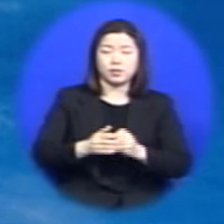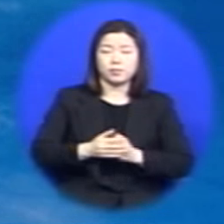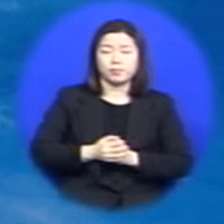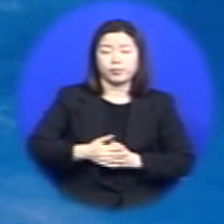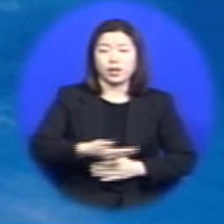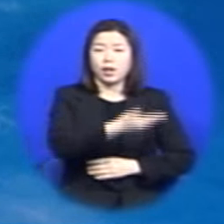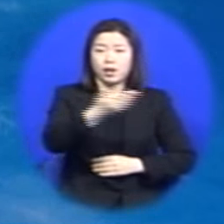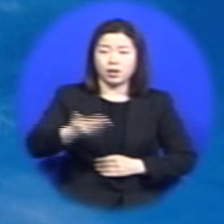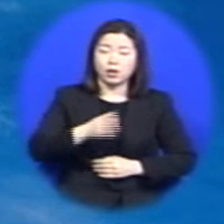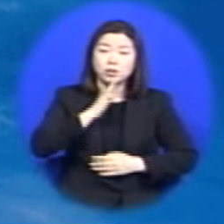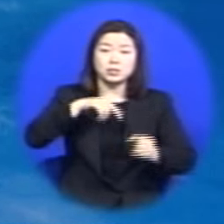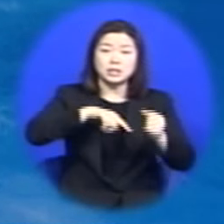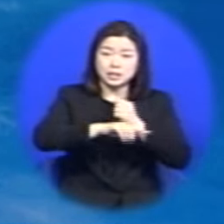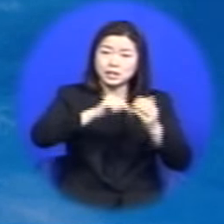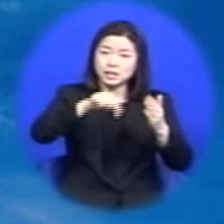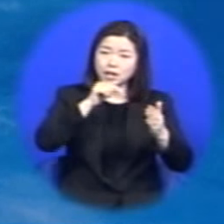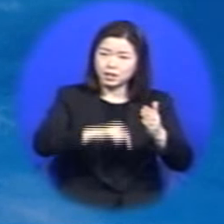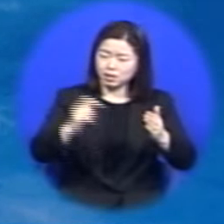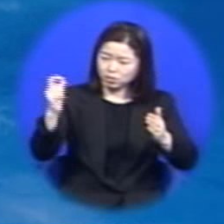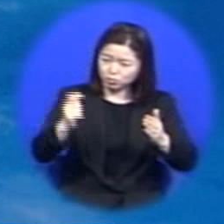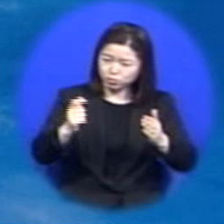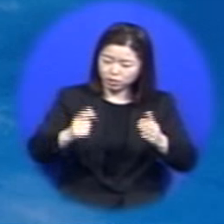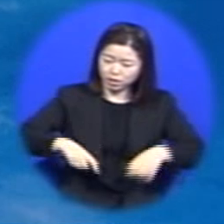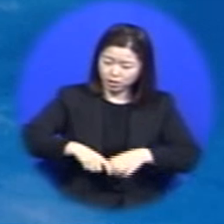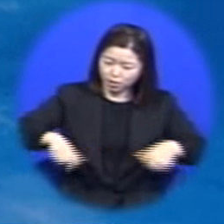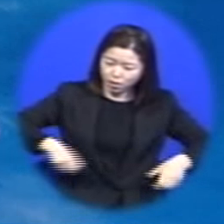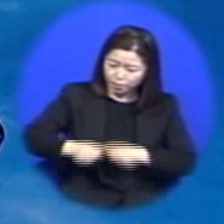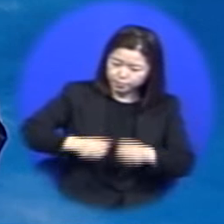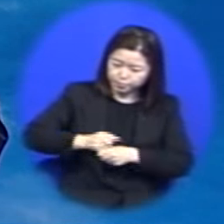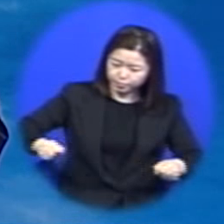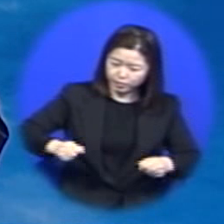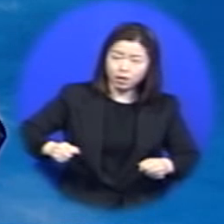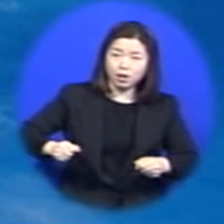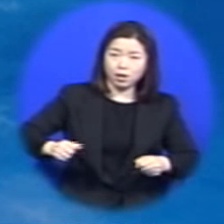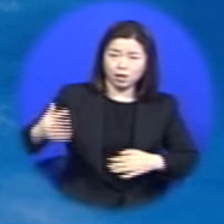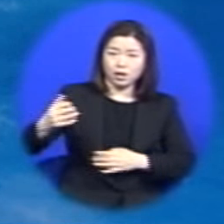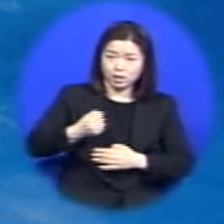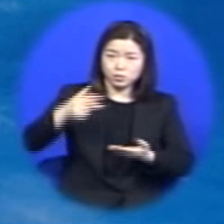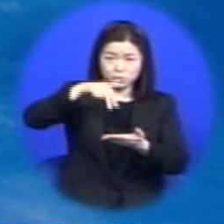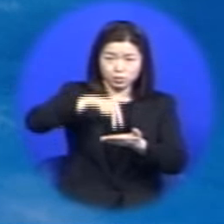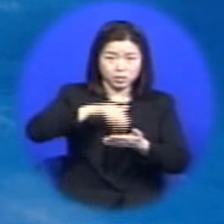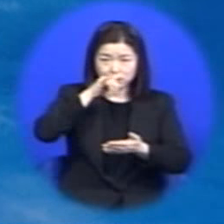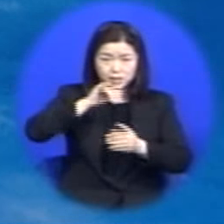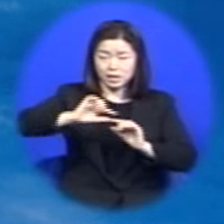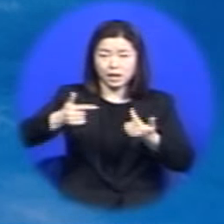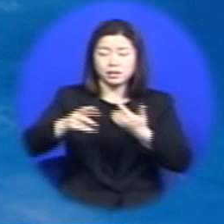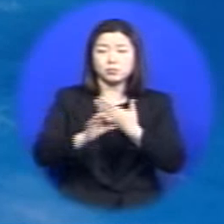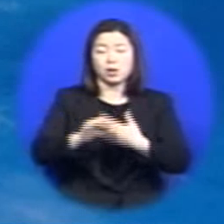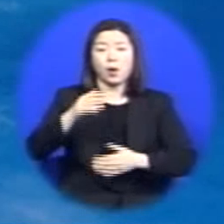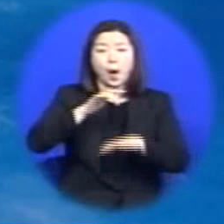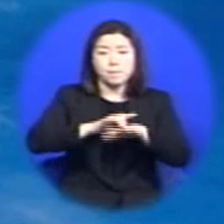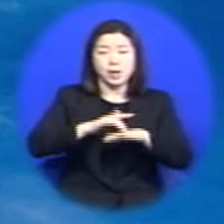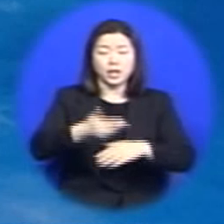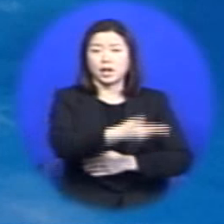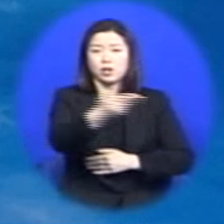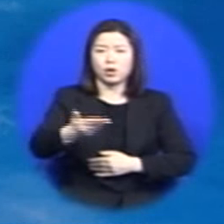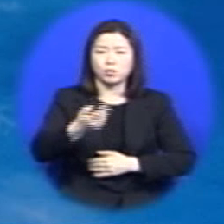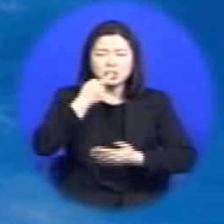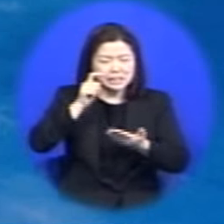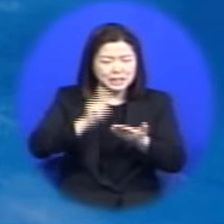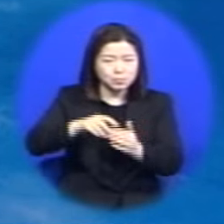여러분, 진리 안에 굳게 허리띠를 메고 서 있지 않으면 마귀가 여러분들을 너무나 쉽게